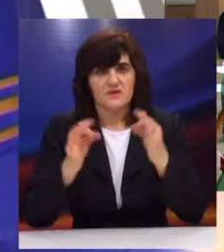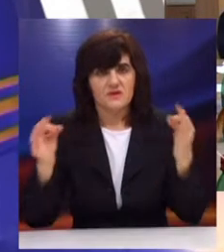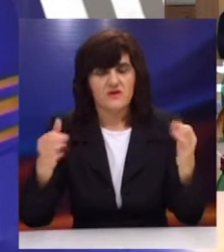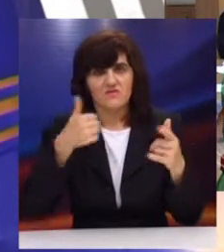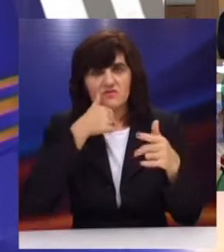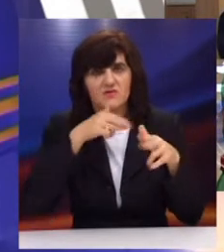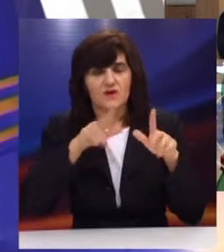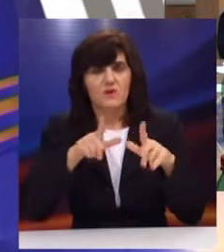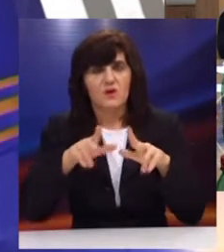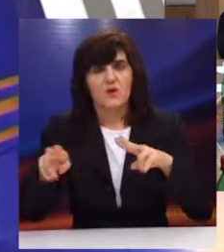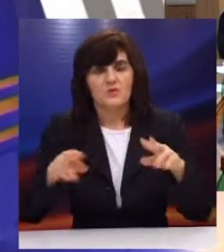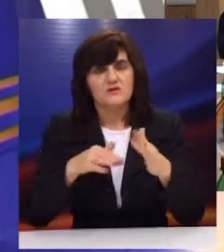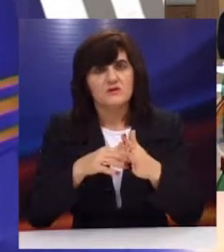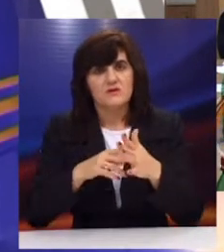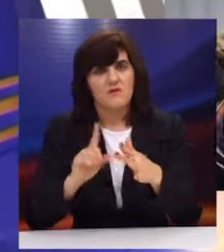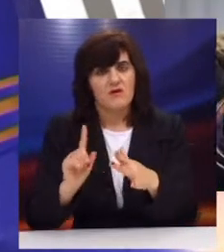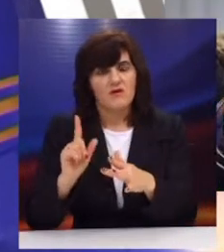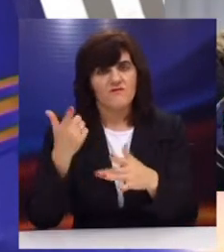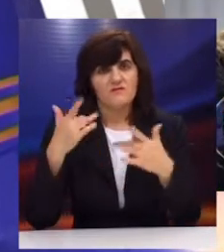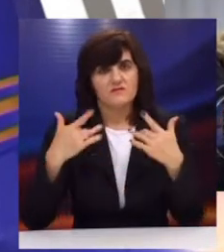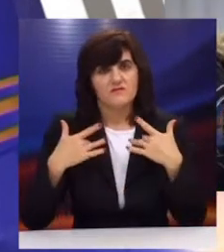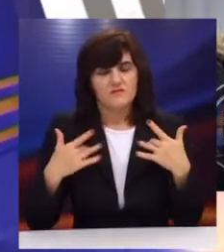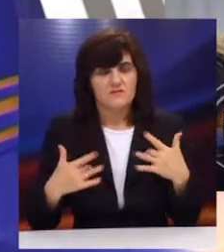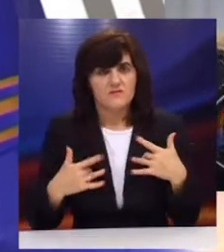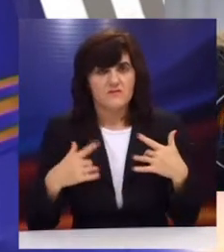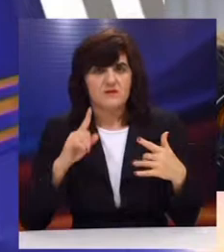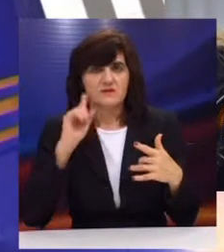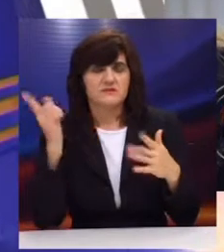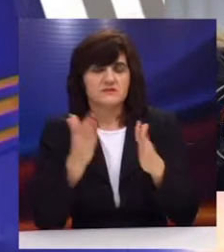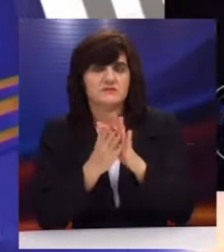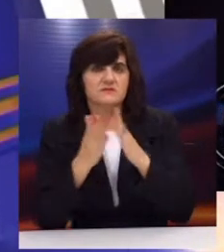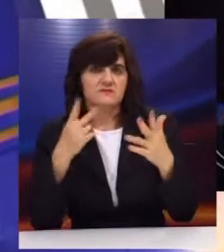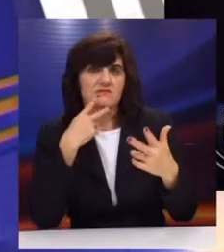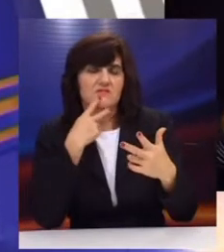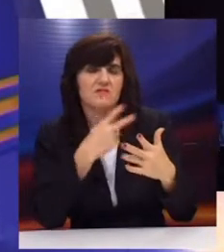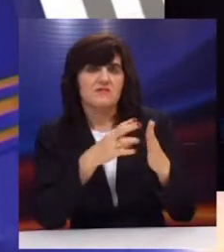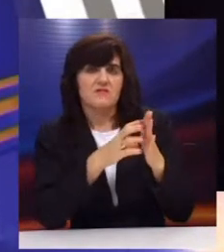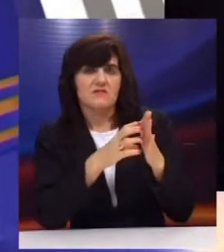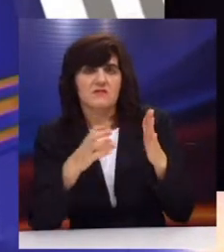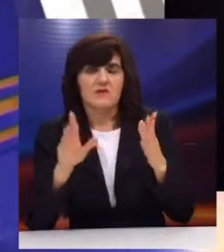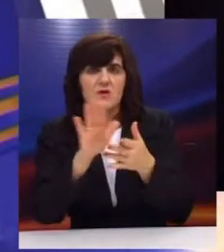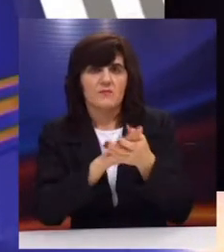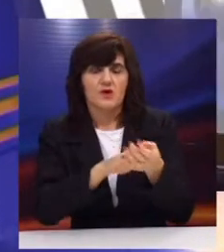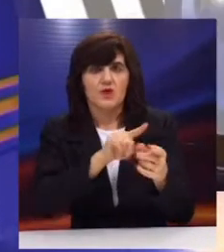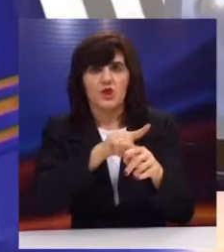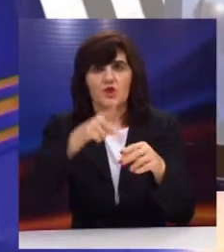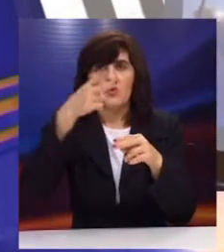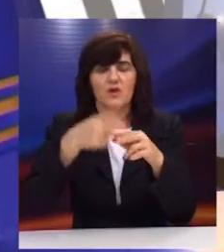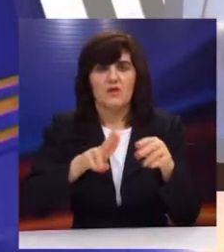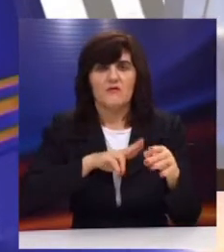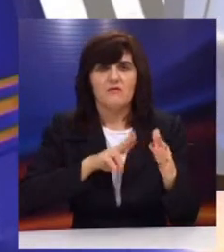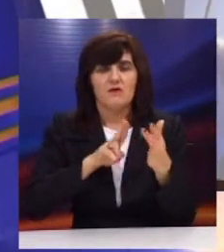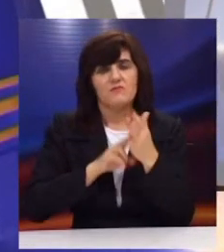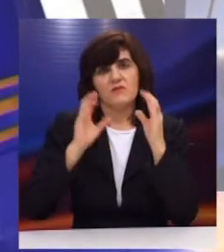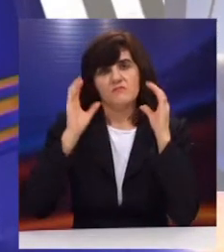Transparentnost sudova treba da bude na visokom nivou, kako bi javnost mogla da prati jedan slučaj od početka do kraja suđenja. Tu se